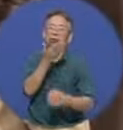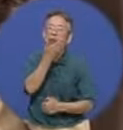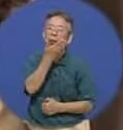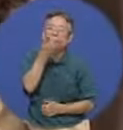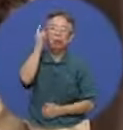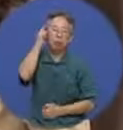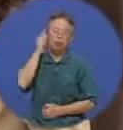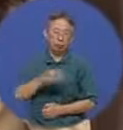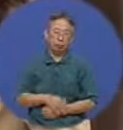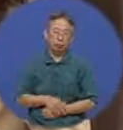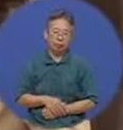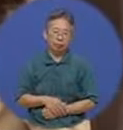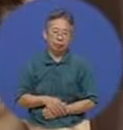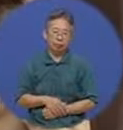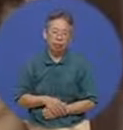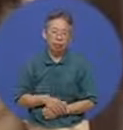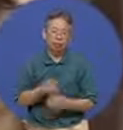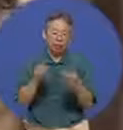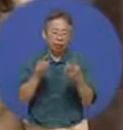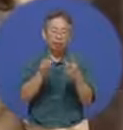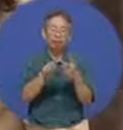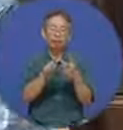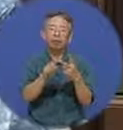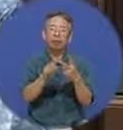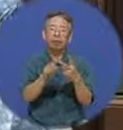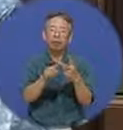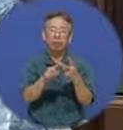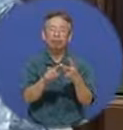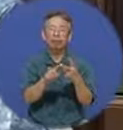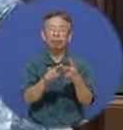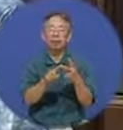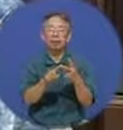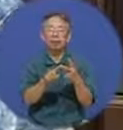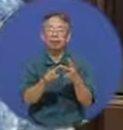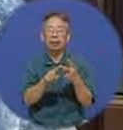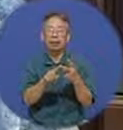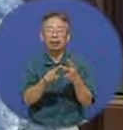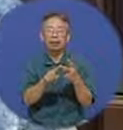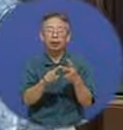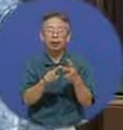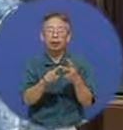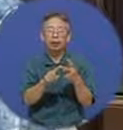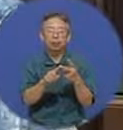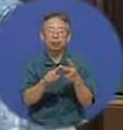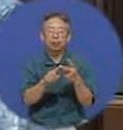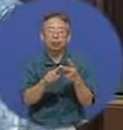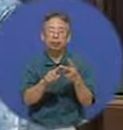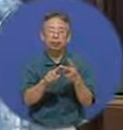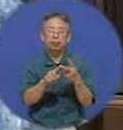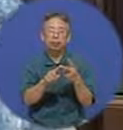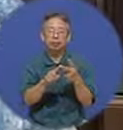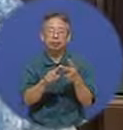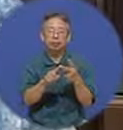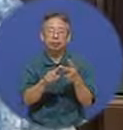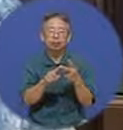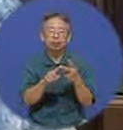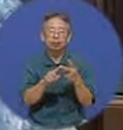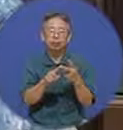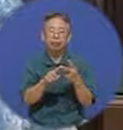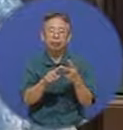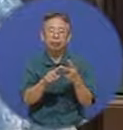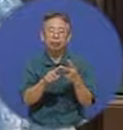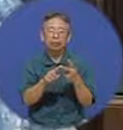ですが、そういういじめの問題ですね。それからもう一つはね、やっぱりだんだんとその例